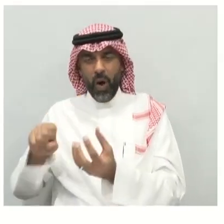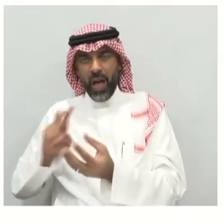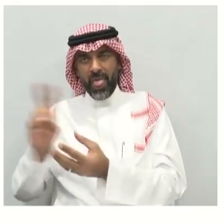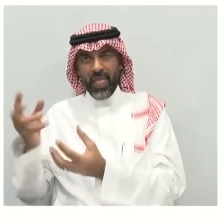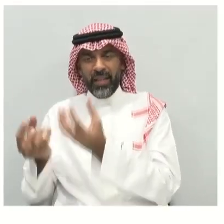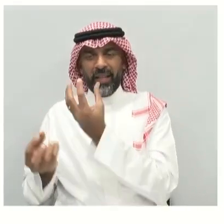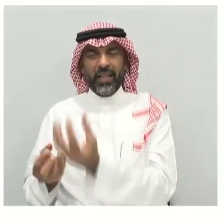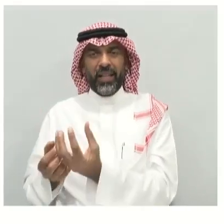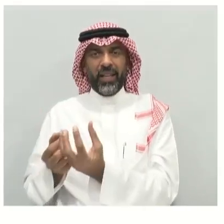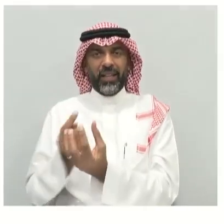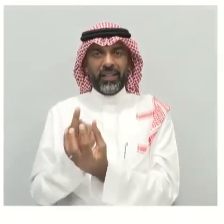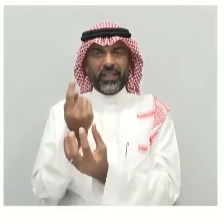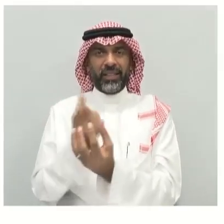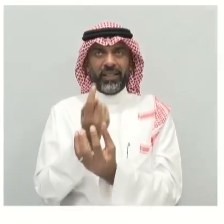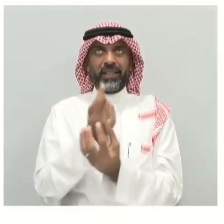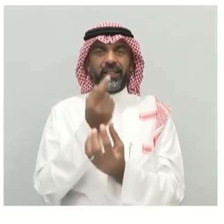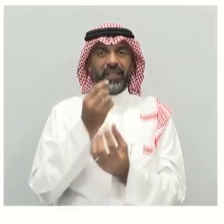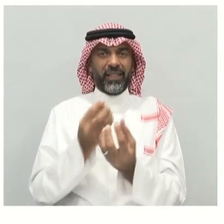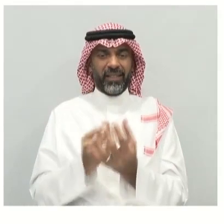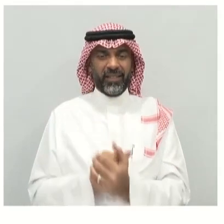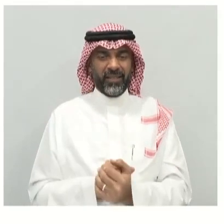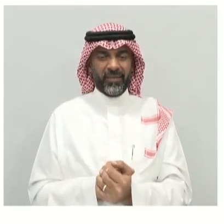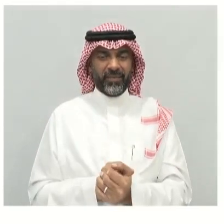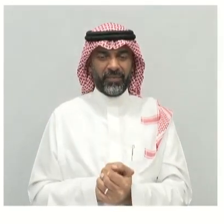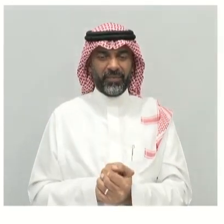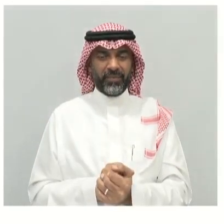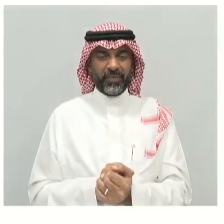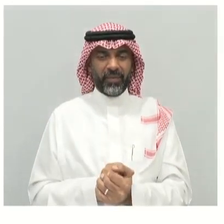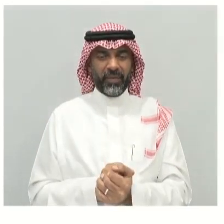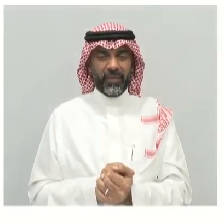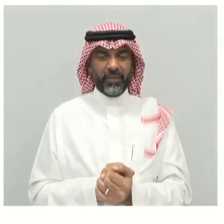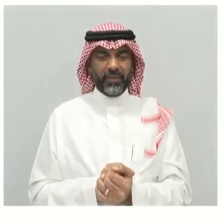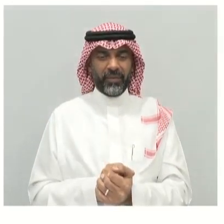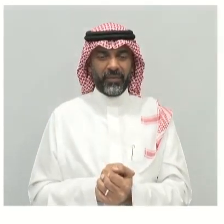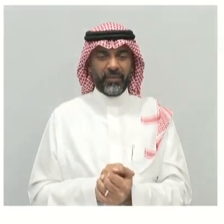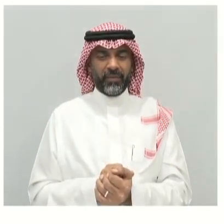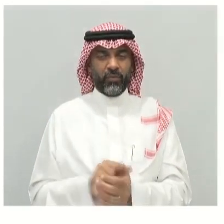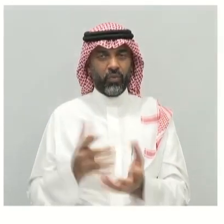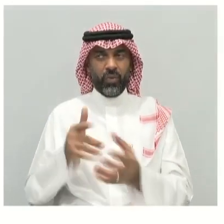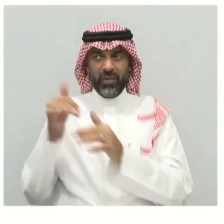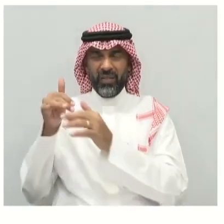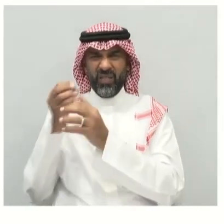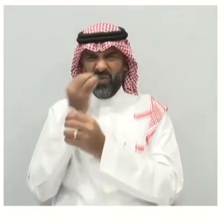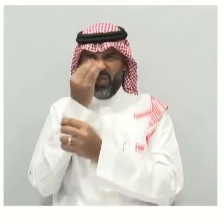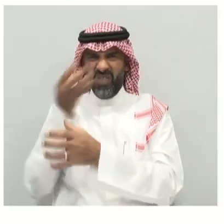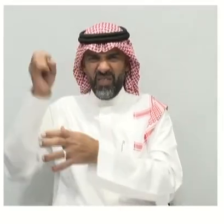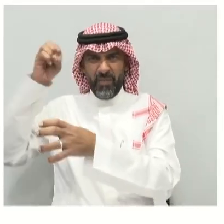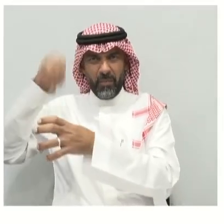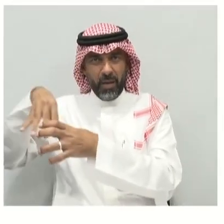المقلمه وهذا القصيص رميا مع النفايات